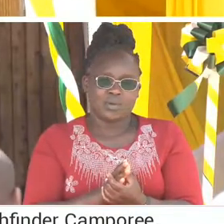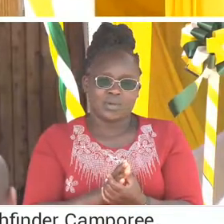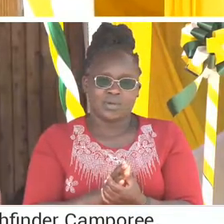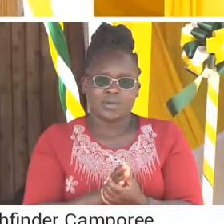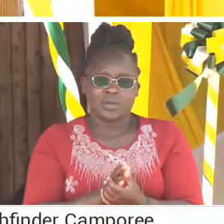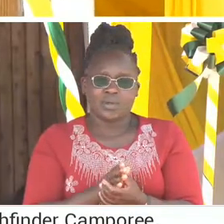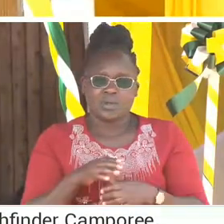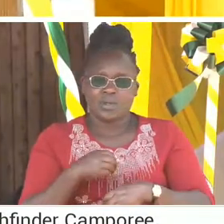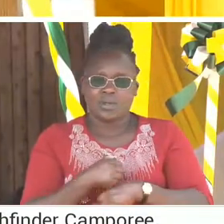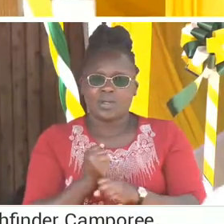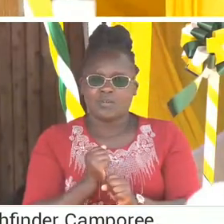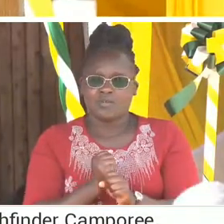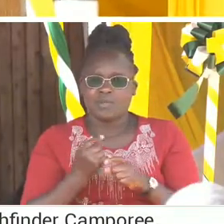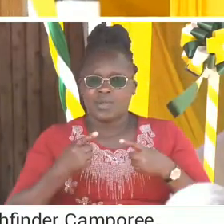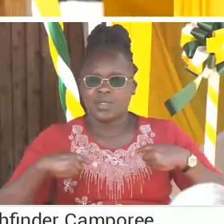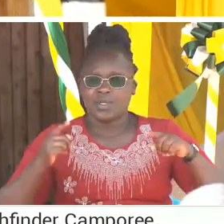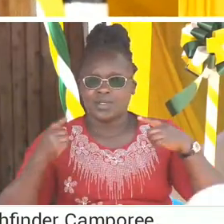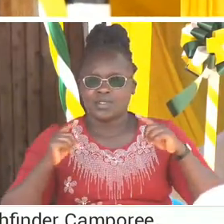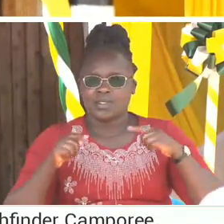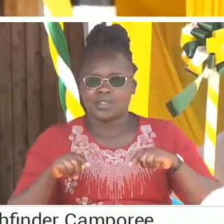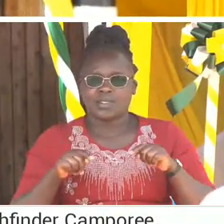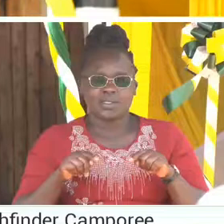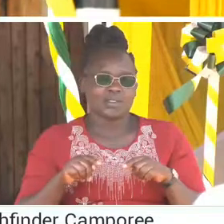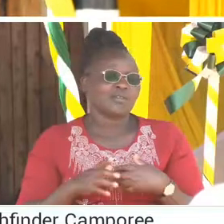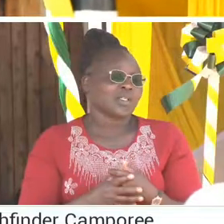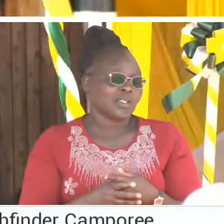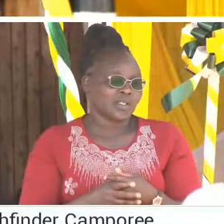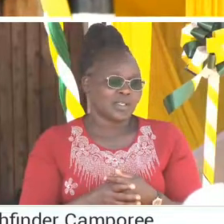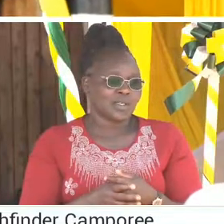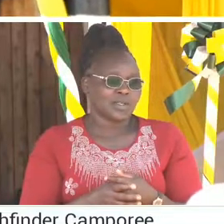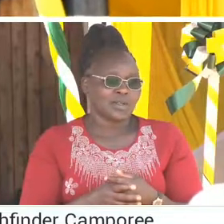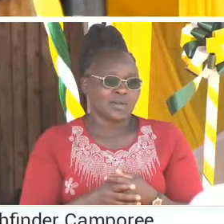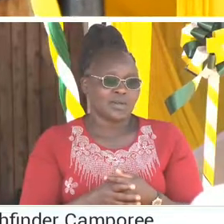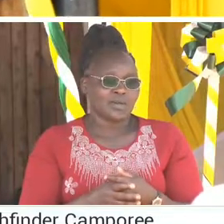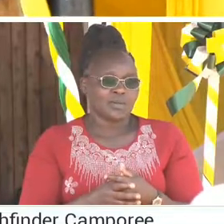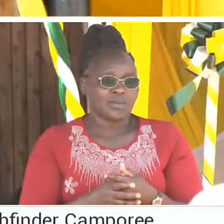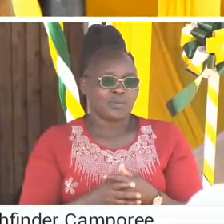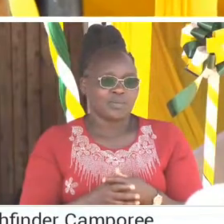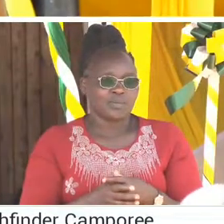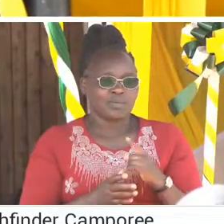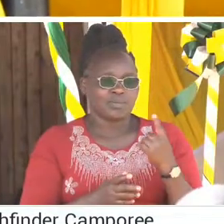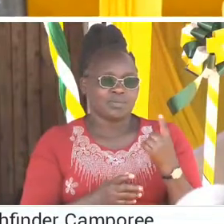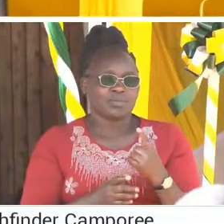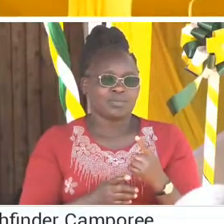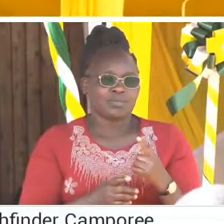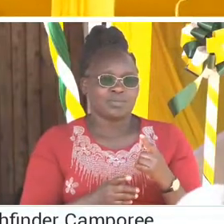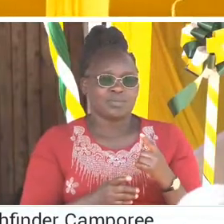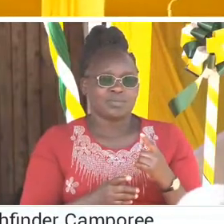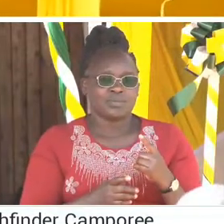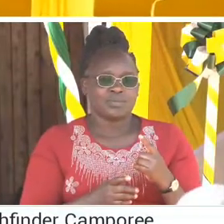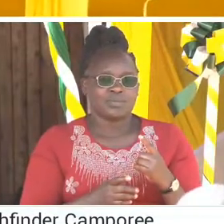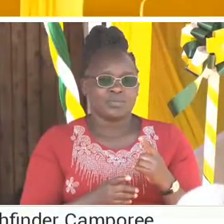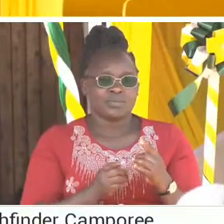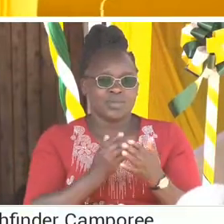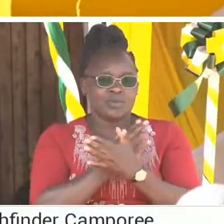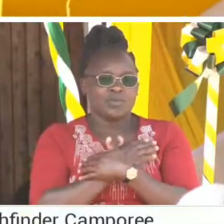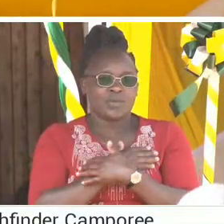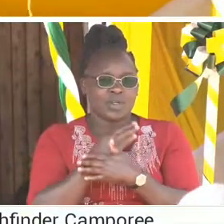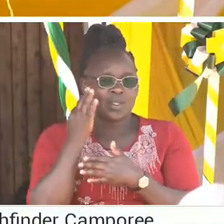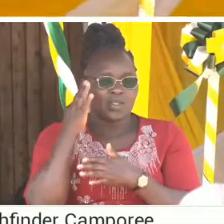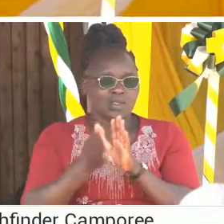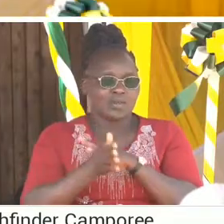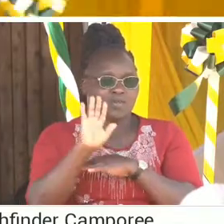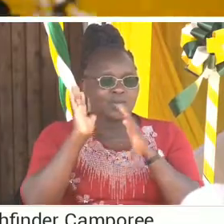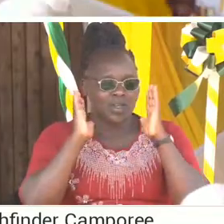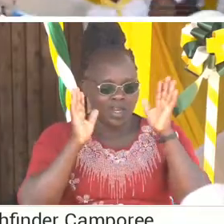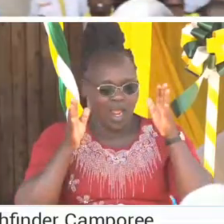ni majo ya kiongozi wetu president hawa. Ebu kila moja salamia. Wapenzi wa Mungu na wasalimu katika jina la